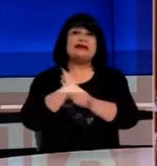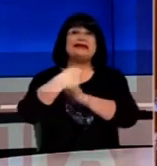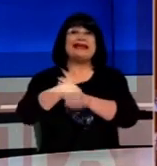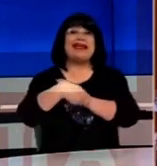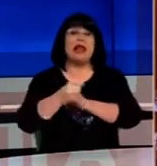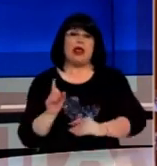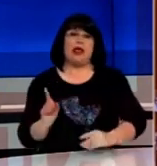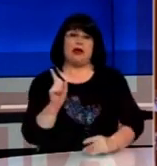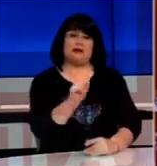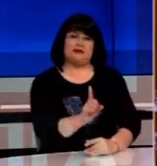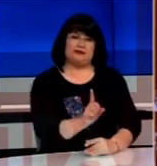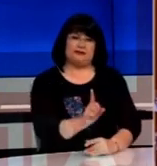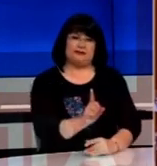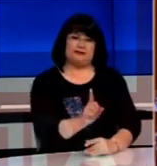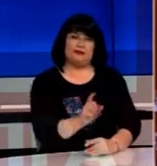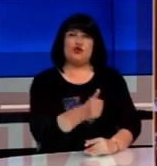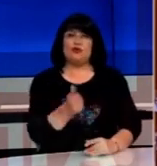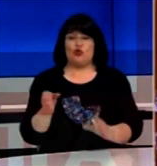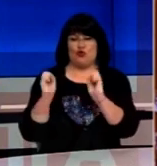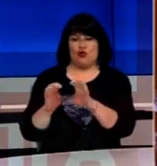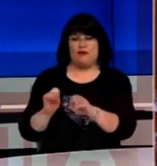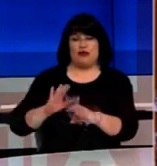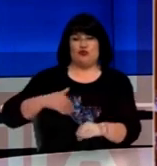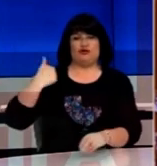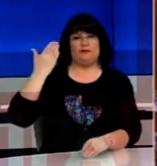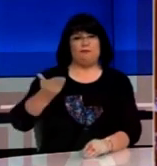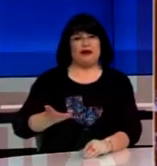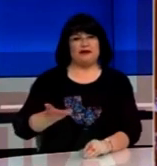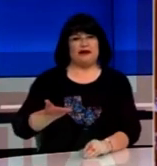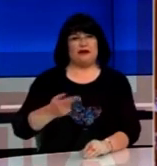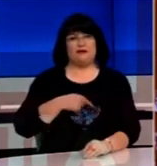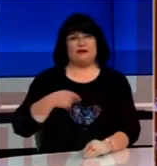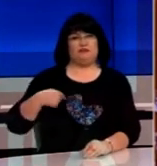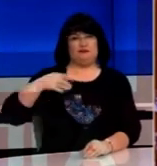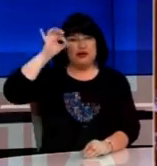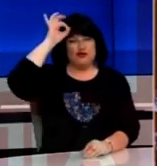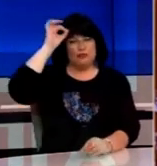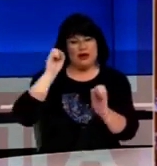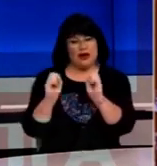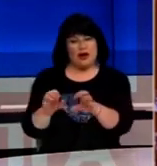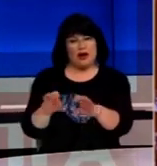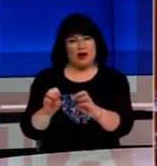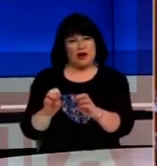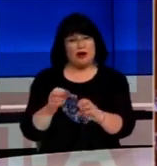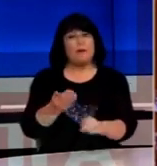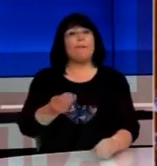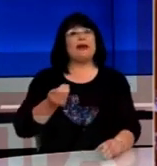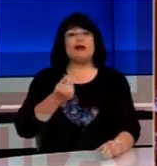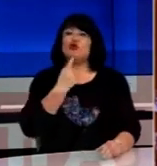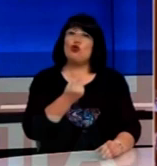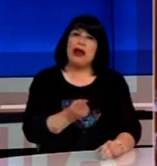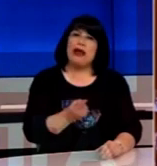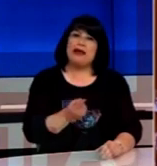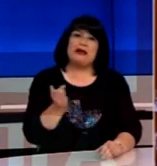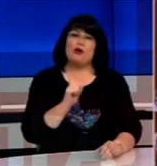εισαγγελέα. Όχι απλά να ενημερώνεται εκ των υστέρων από τον επικεφαλής της αστυνομικής δύναμης, όπως προβλεπόταν από